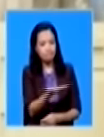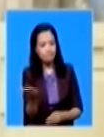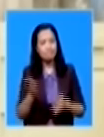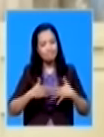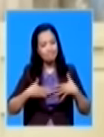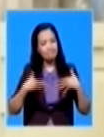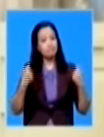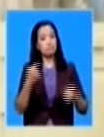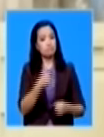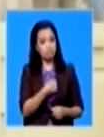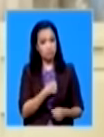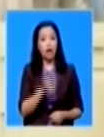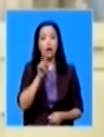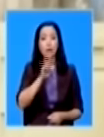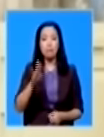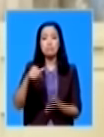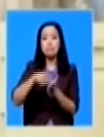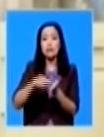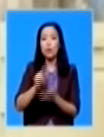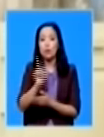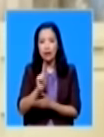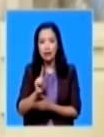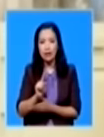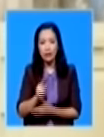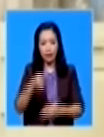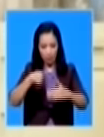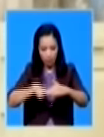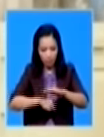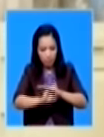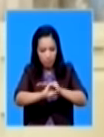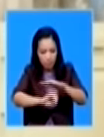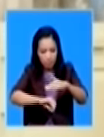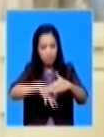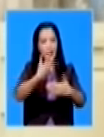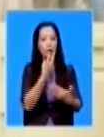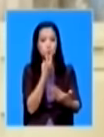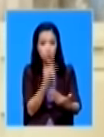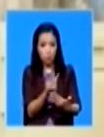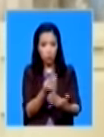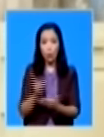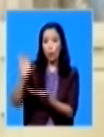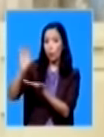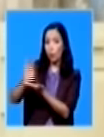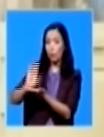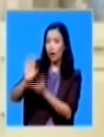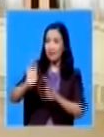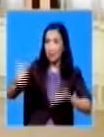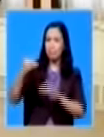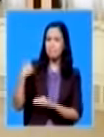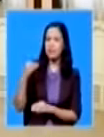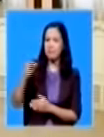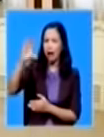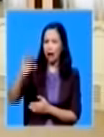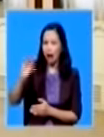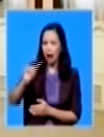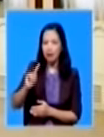นะเพราะนั้นคำว่าระบบภาษีไปไหนเนี่ยถ้าเปิดเข้าไปดูนะในช่องทางอันนี้นะจะเห็นว่างบประมาณรัฐเนี่ยมีเท่าไหร่ในแต่ละปี